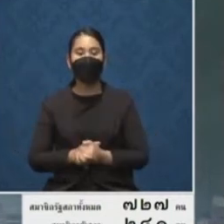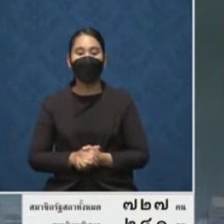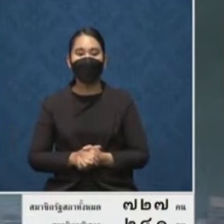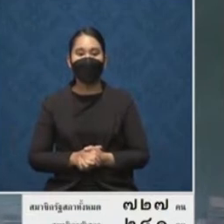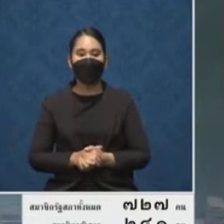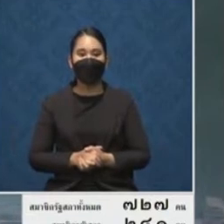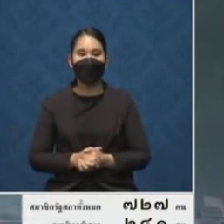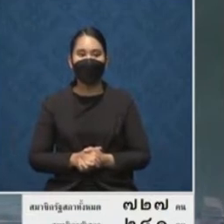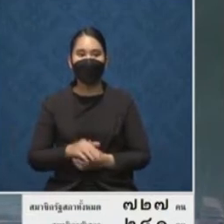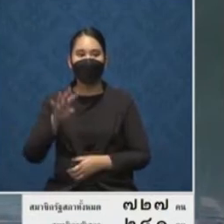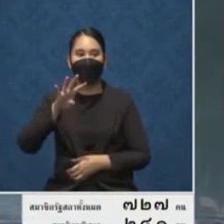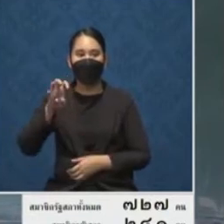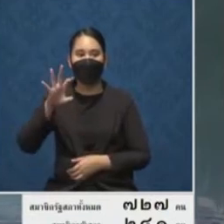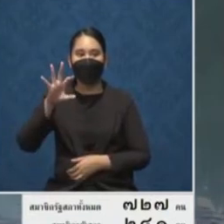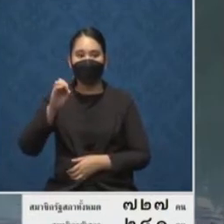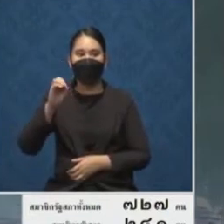การครับ